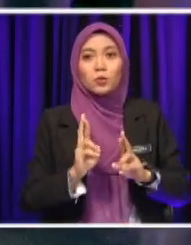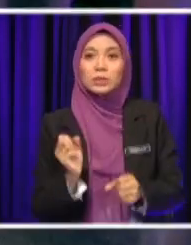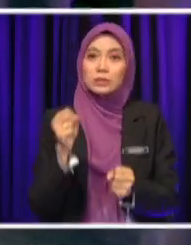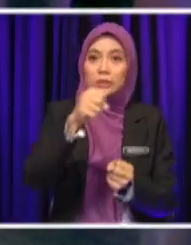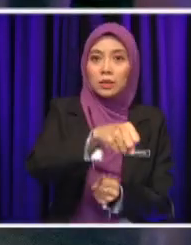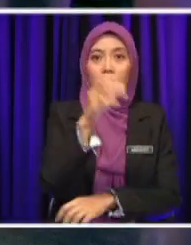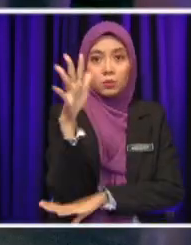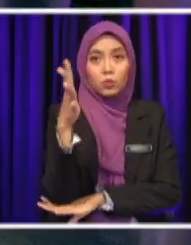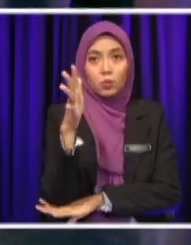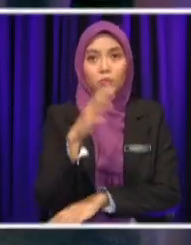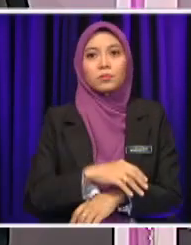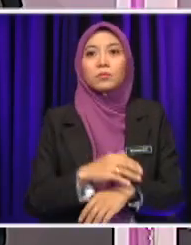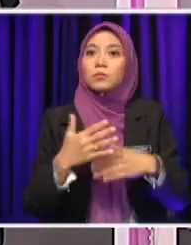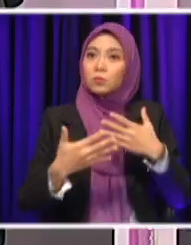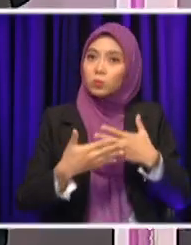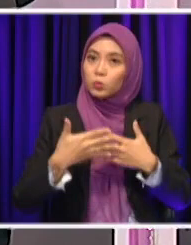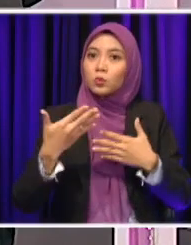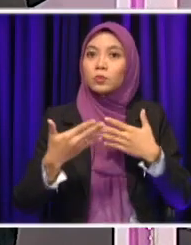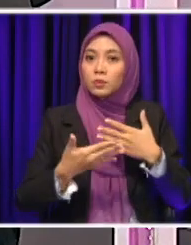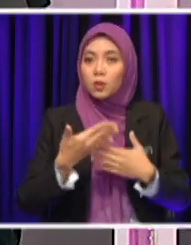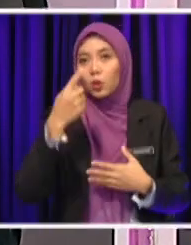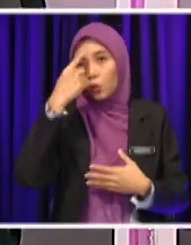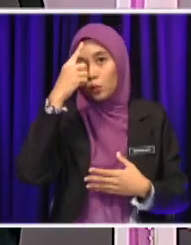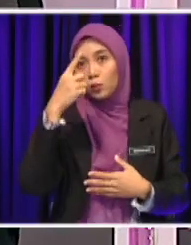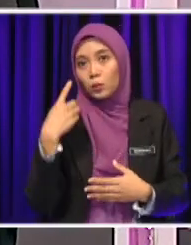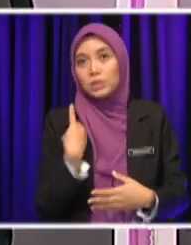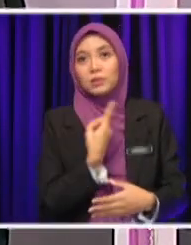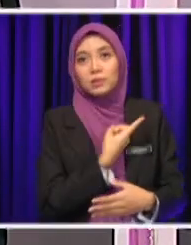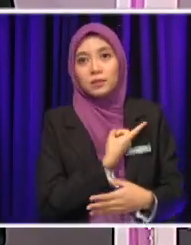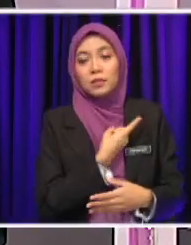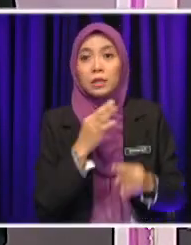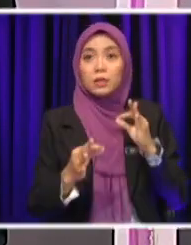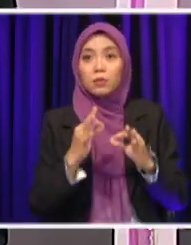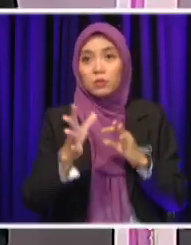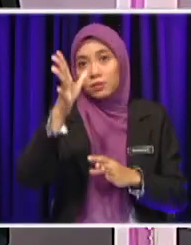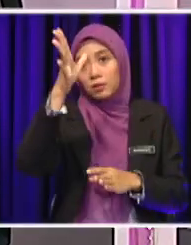Cuba bayangkan kalau sistem ni tak ada, ayah kita nak ajak kita pergi